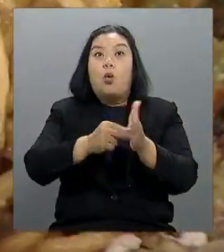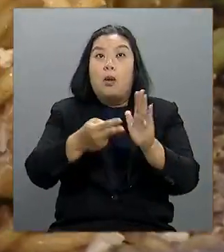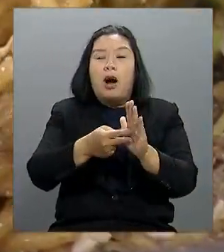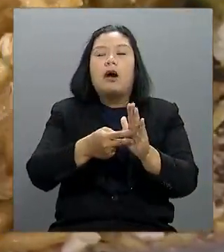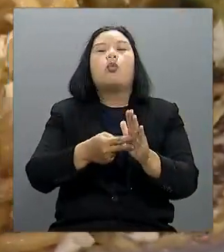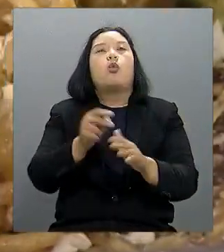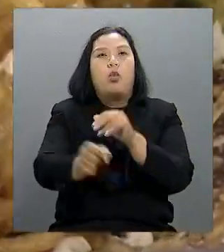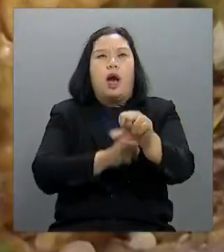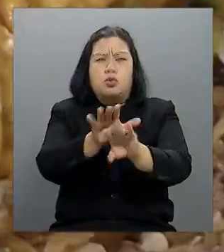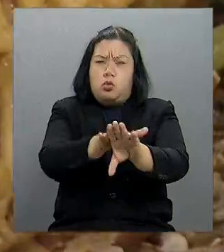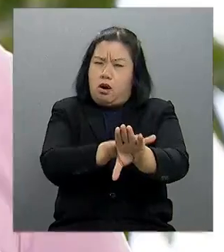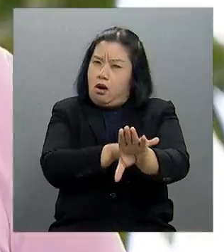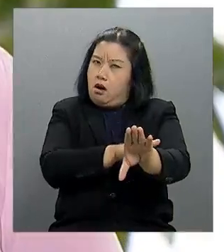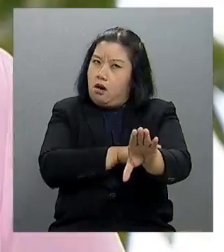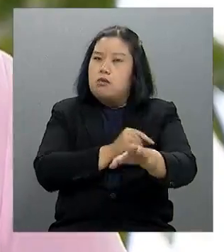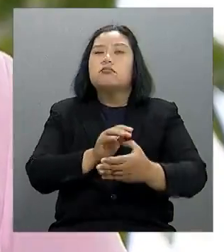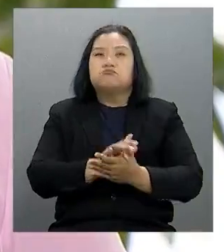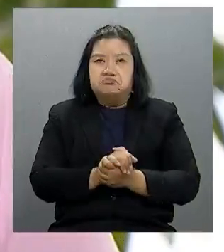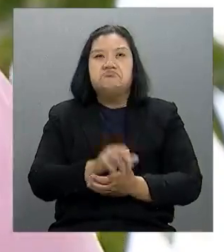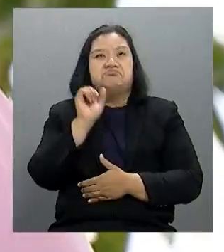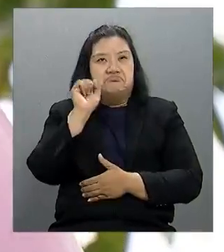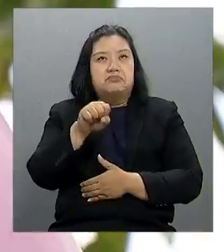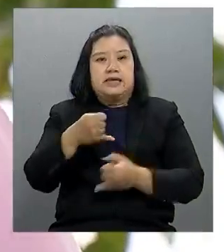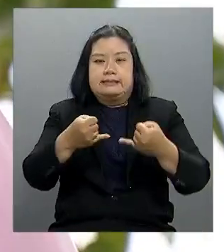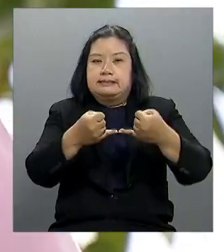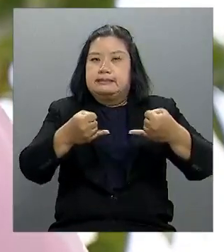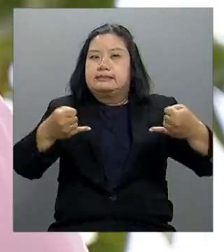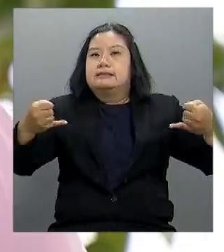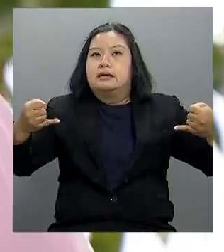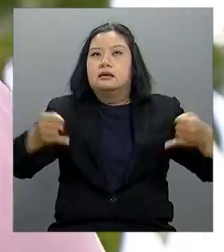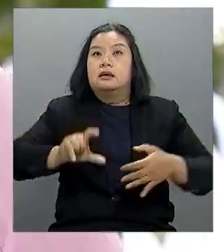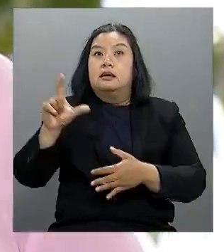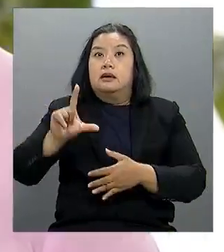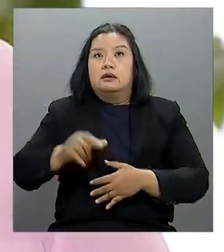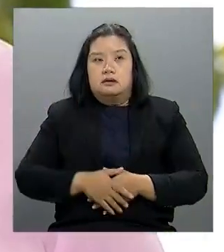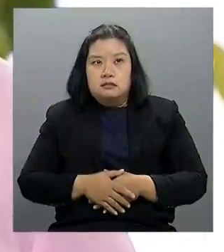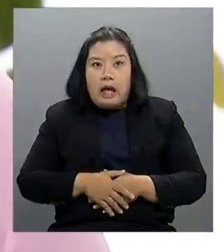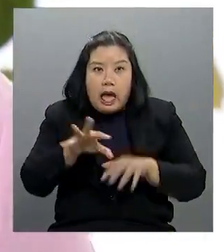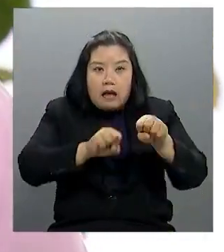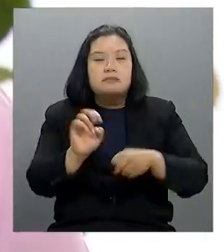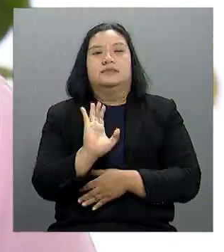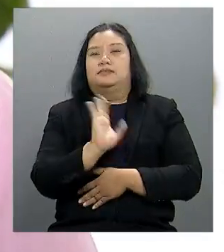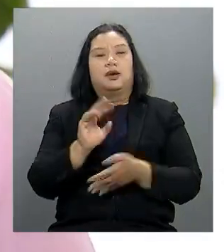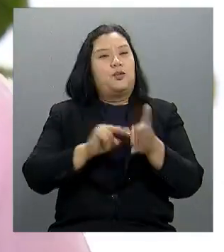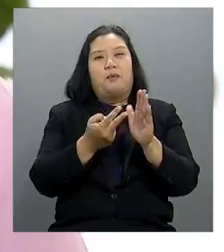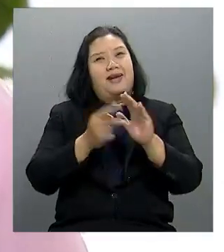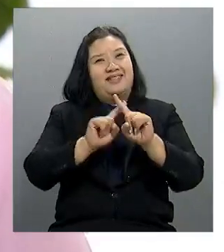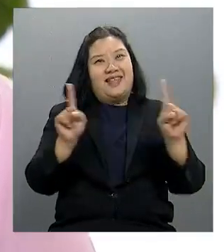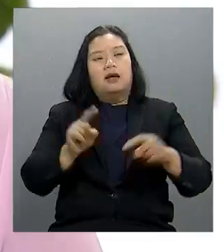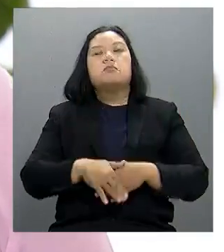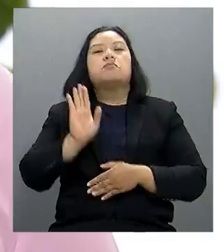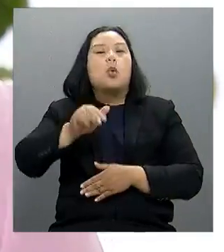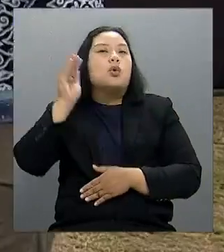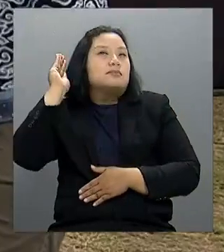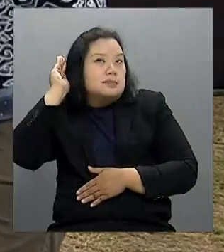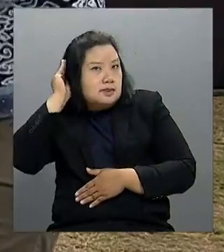อเส้นหมี่ไง เส้นยาว เส้นยาวไม่ใช่มือใครยาวเสาได้เสา ไม่ใช่ ไม ่ ใช่นะไม่ใช ่เป็นความเชื่อใช่ ไหมแล้วอายุยืนย